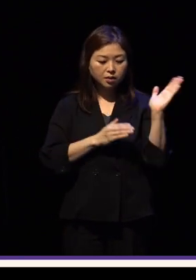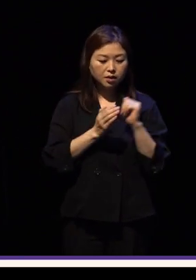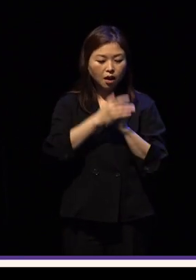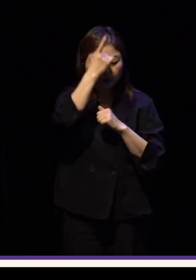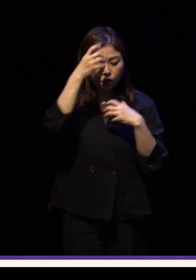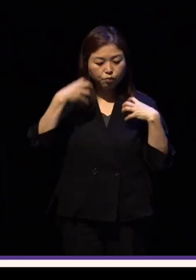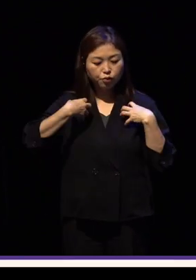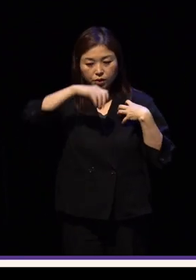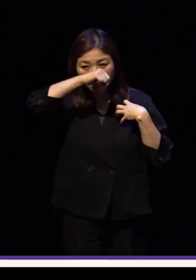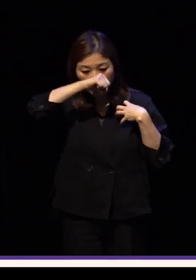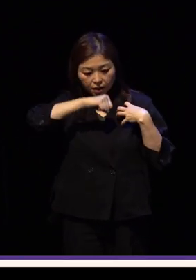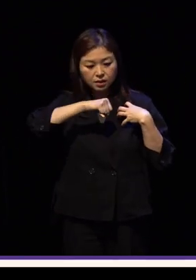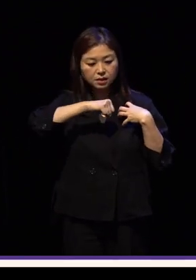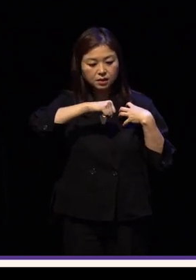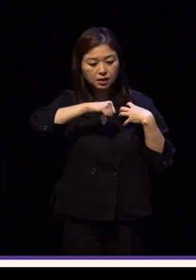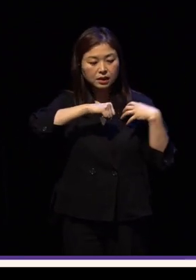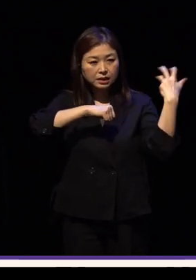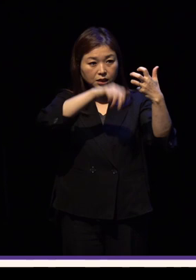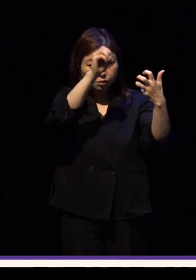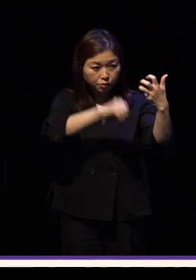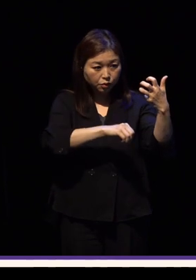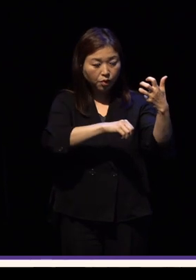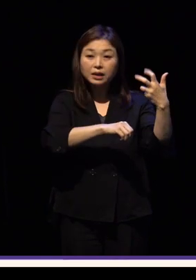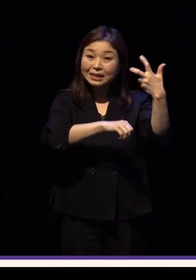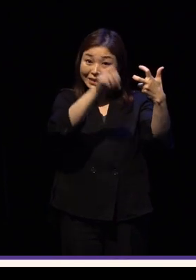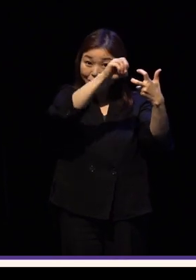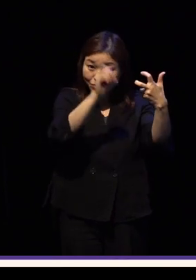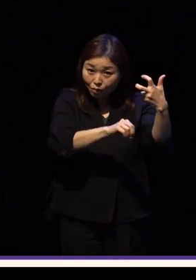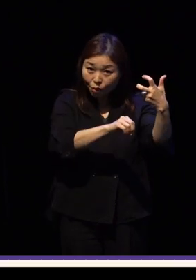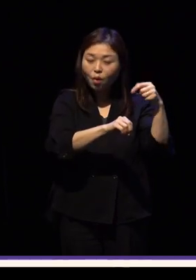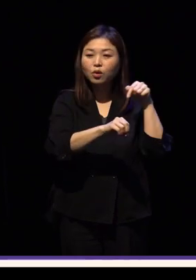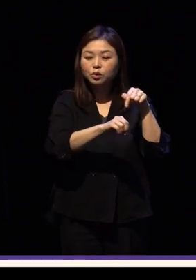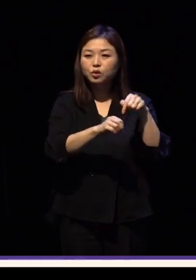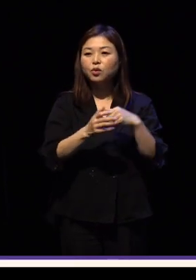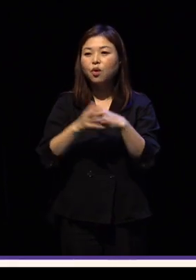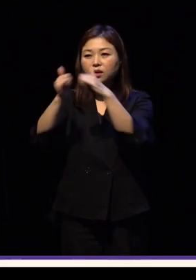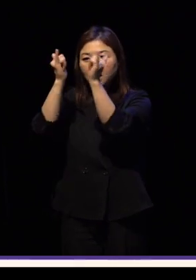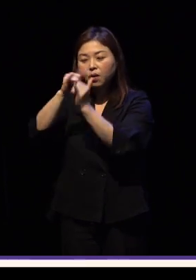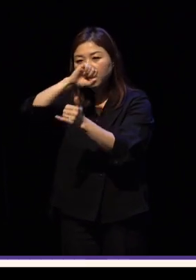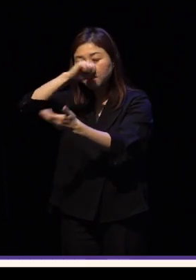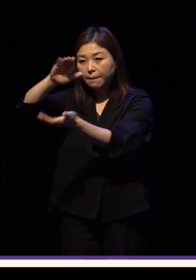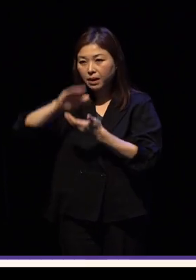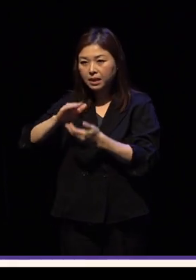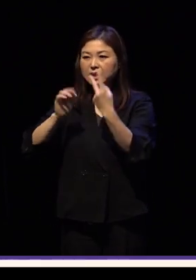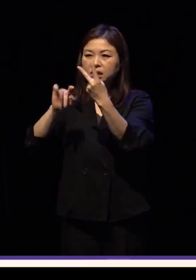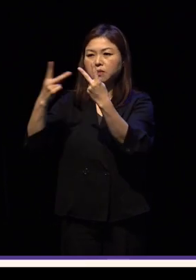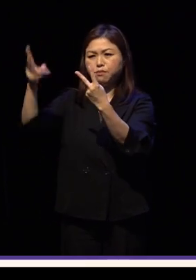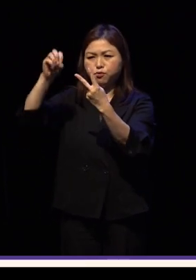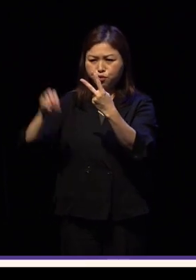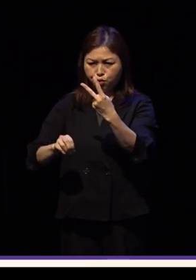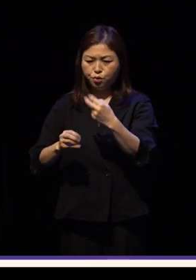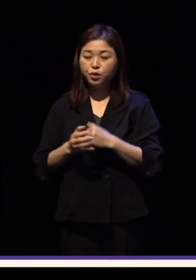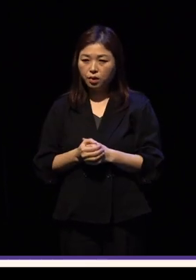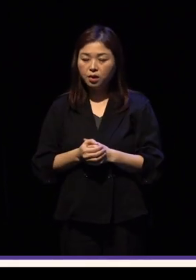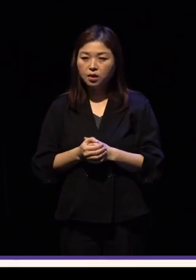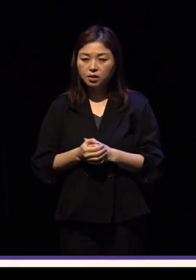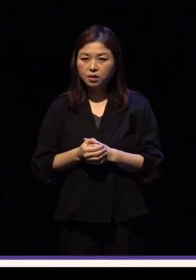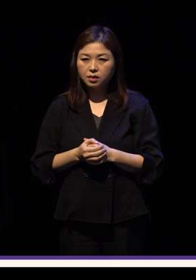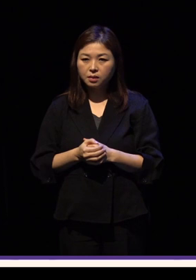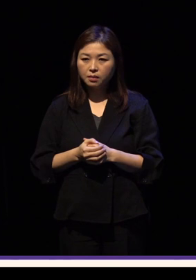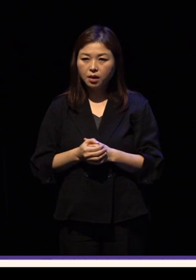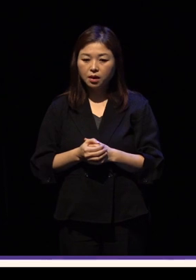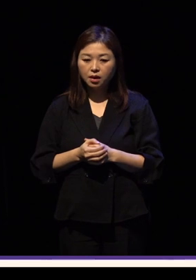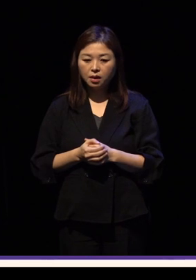후원은 2.2%밖에 안 됩니다. 그래서 이런 부분을 좀 끌어올리면 정부 예산 포지션을 한